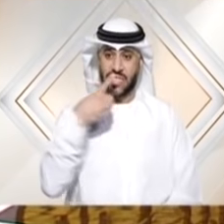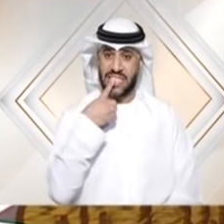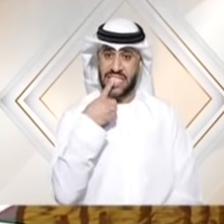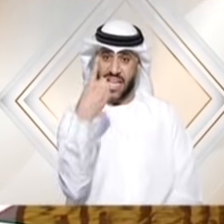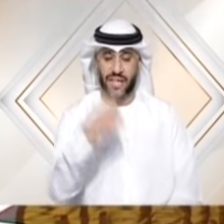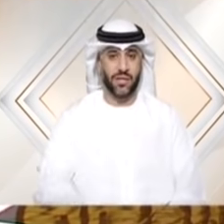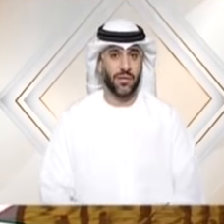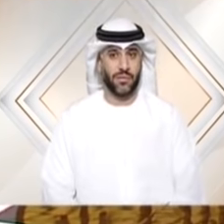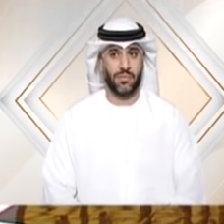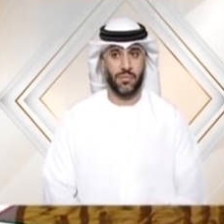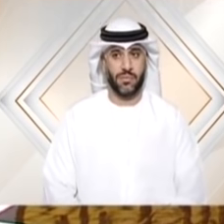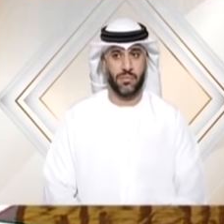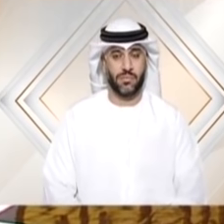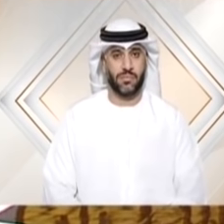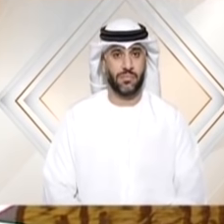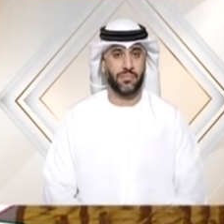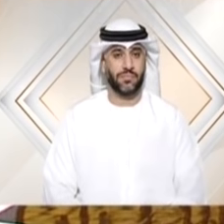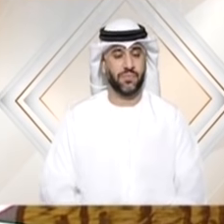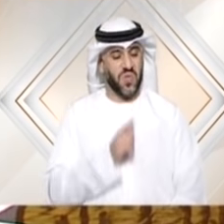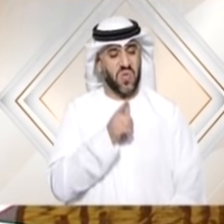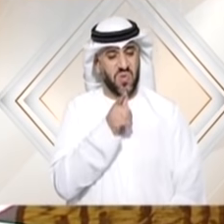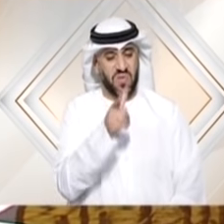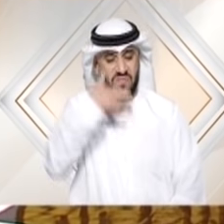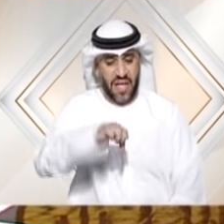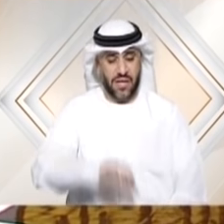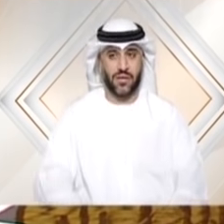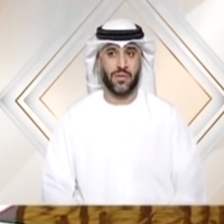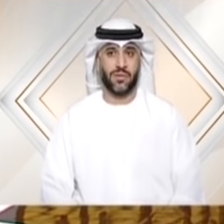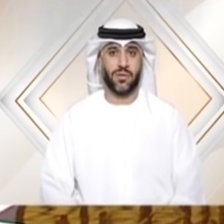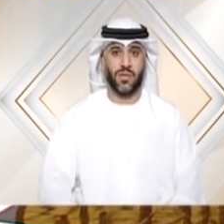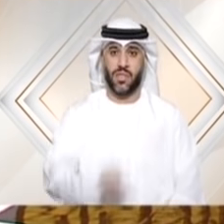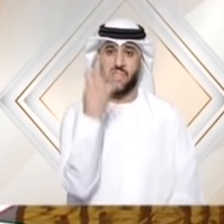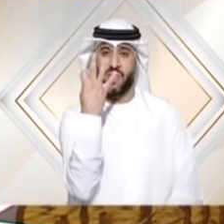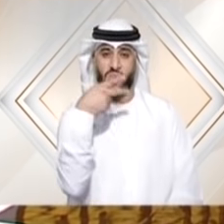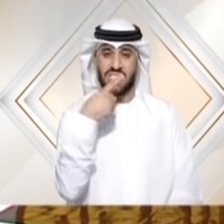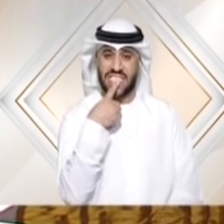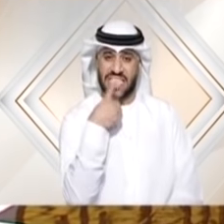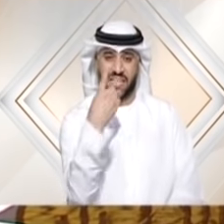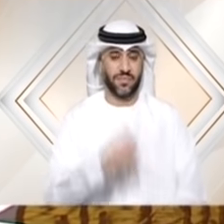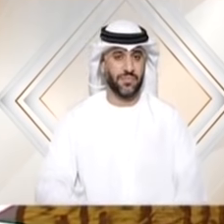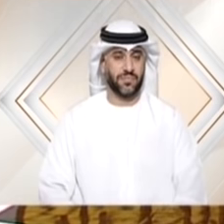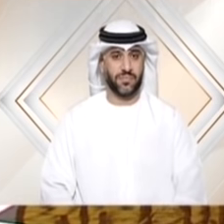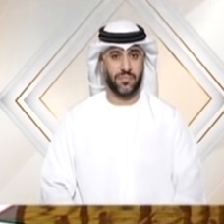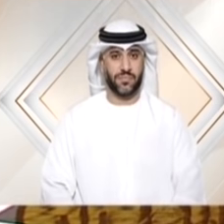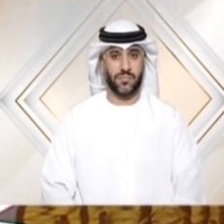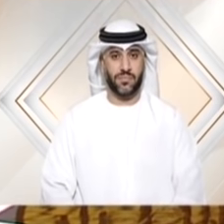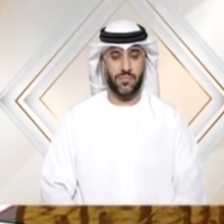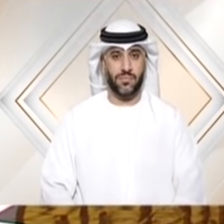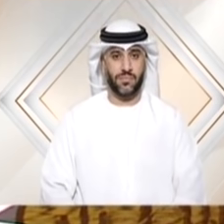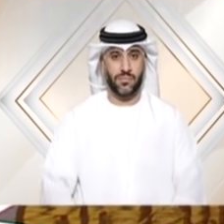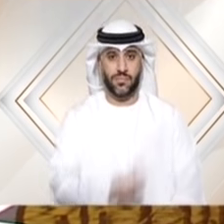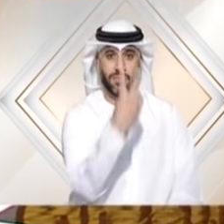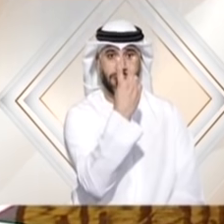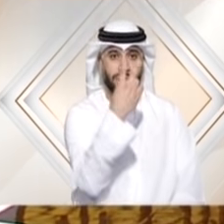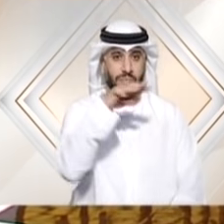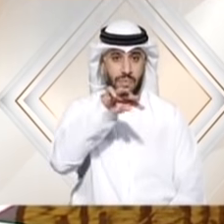الحين؟ 28. ايه 28 فترة العشرين. وهذا الكلام هو 22 21 ولا 23؟ هذا الكلام لحد 2016 17.